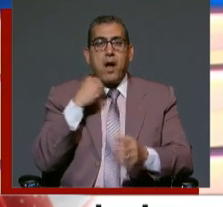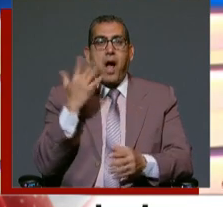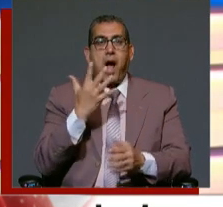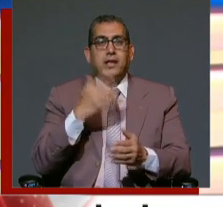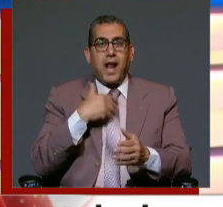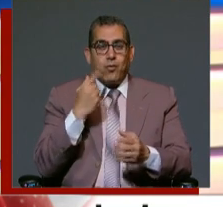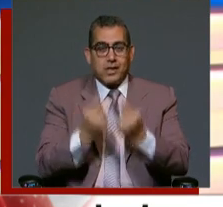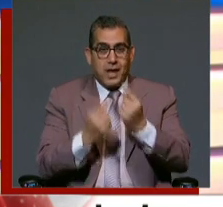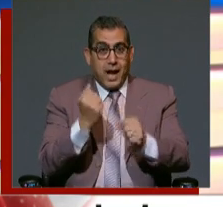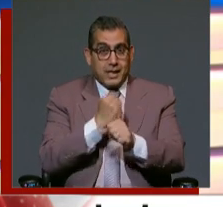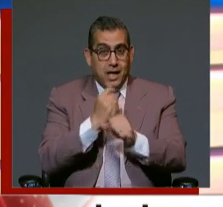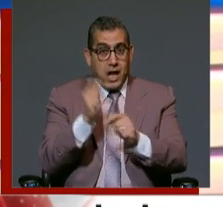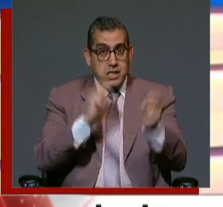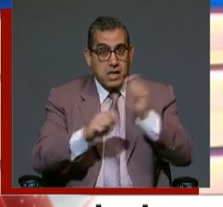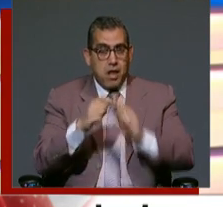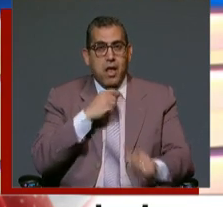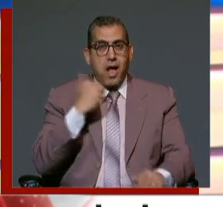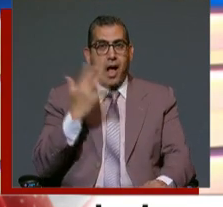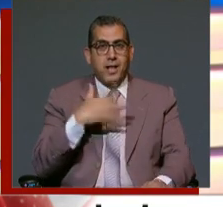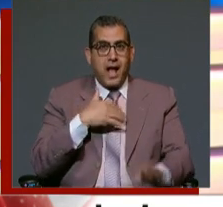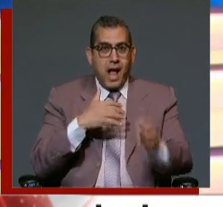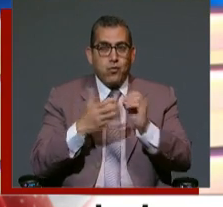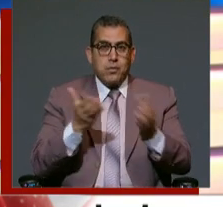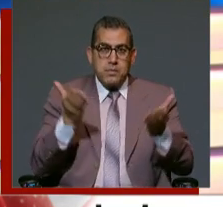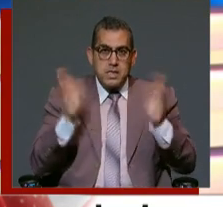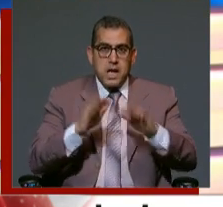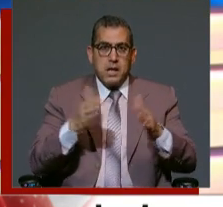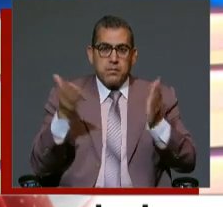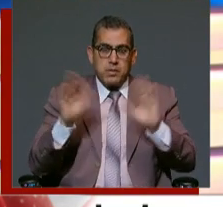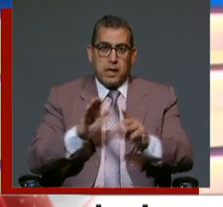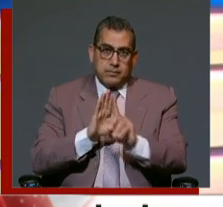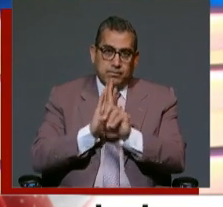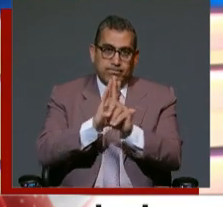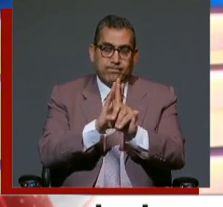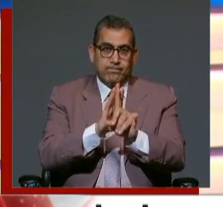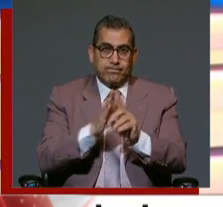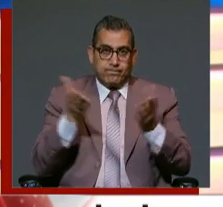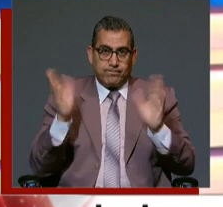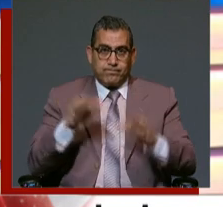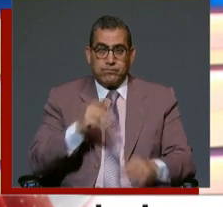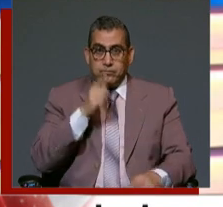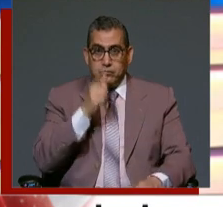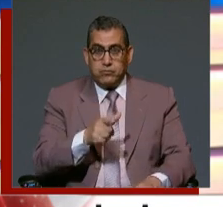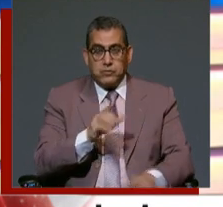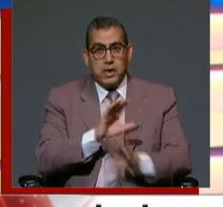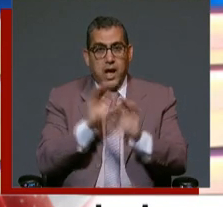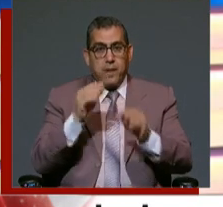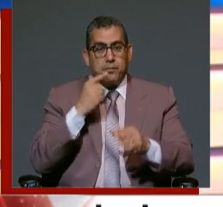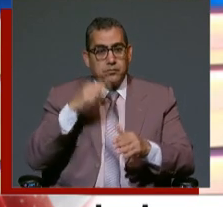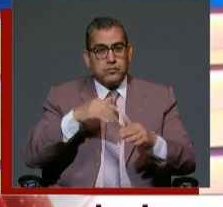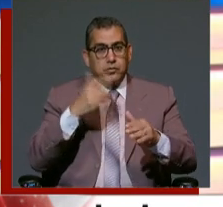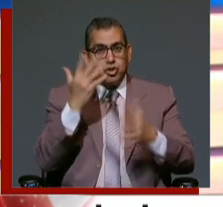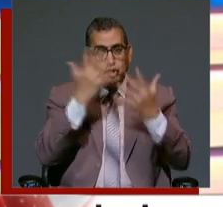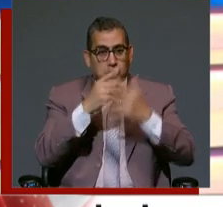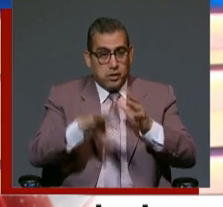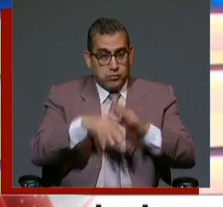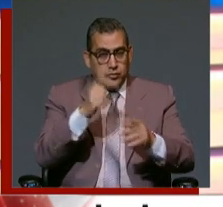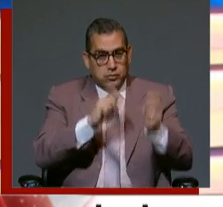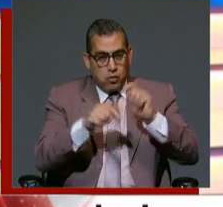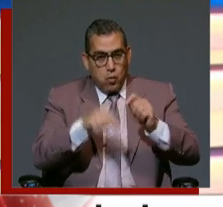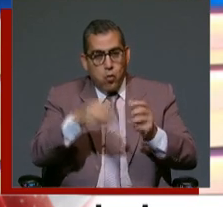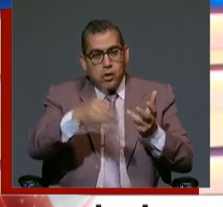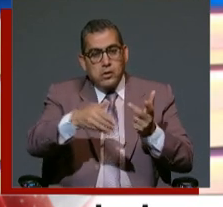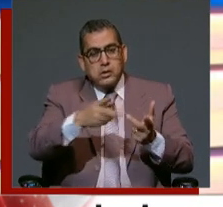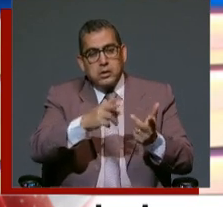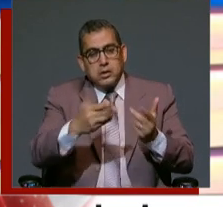الأخضر بشكل عام يحتاج إلى مزيد من الدعم ومزيد من التأسيس في البنية الأساسية وفي قدرات